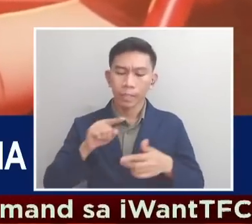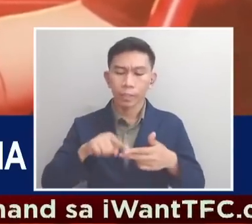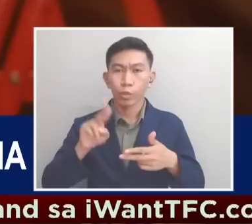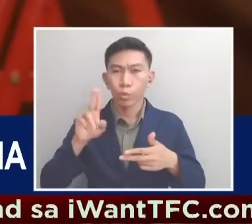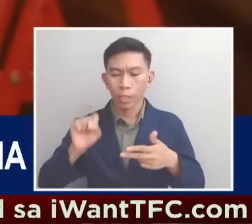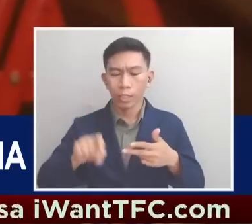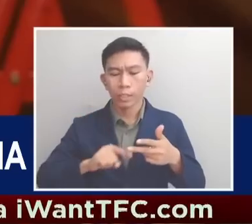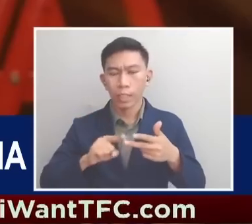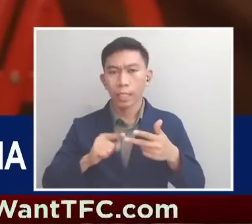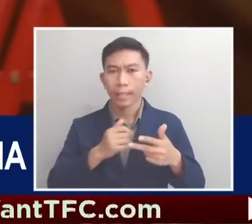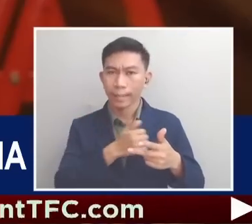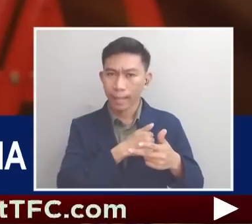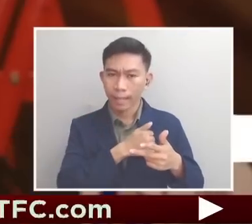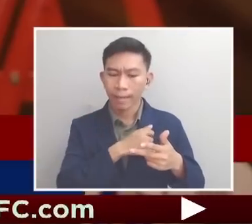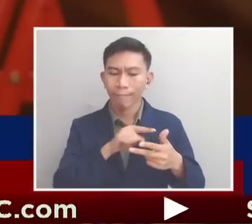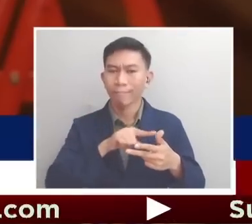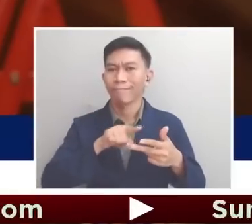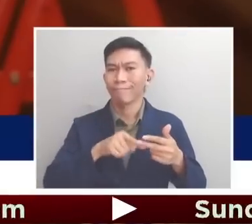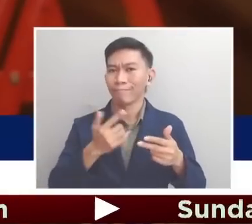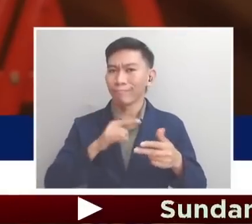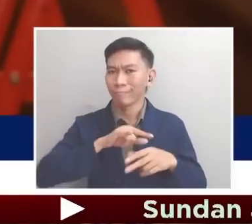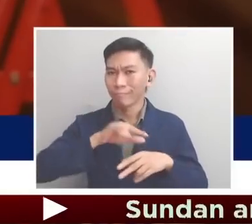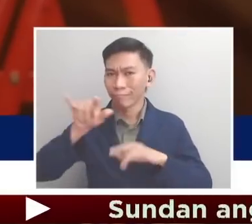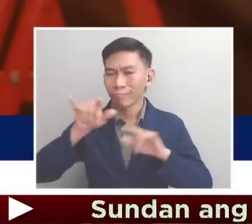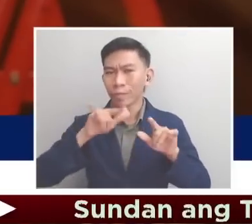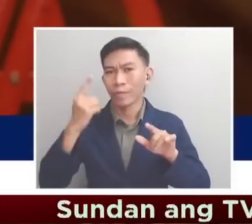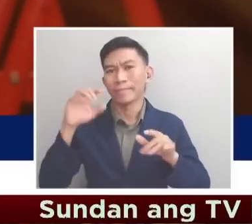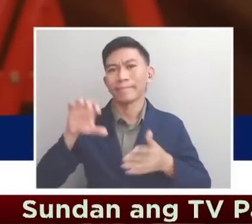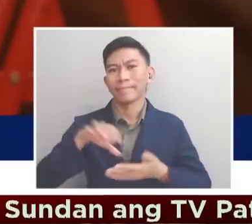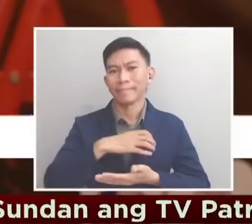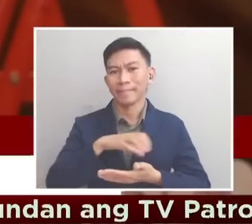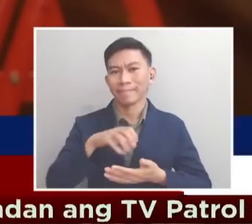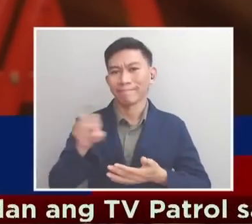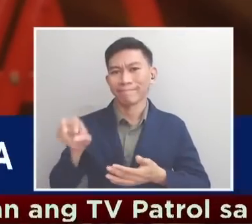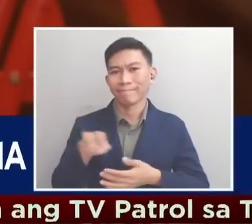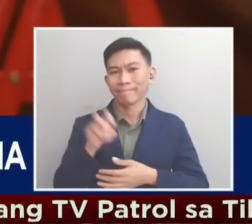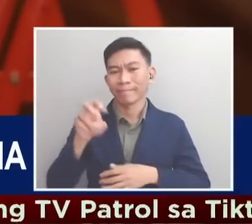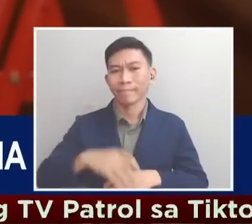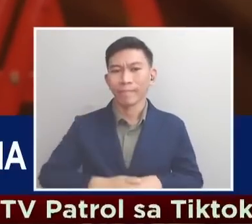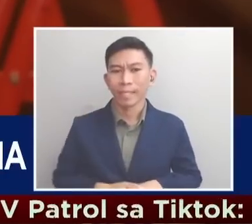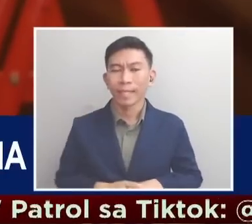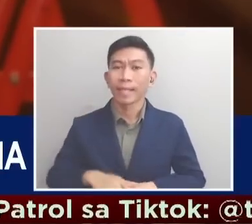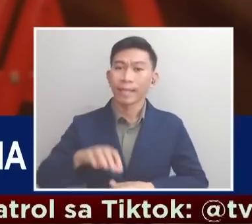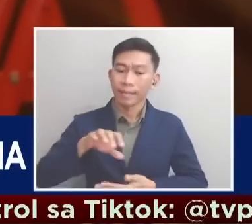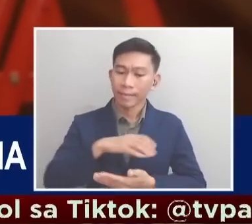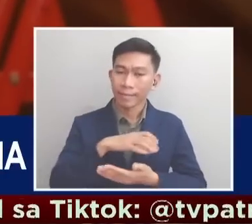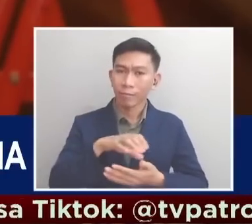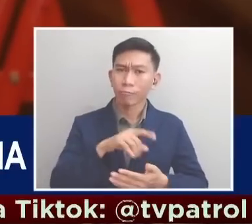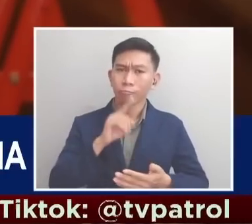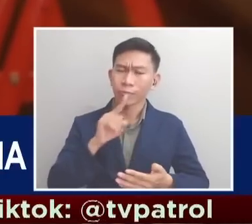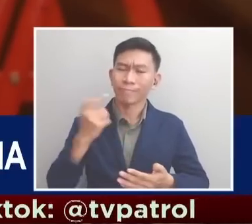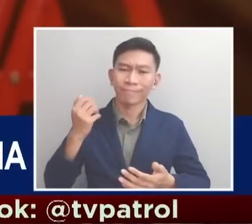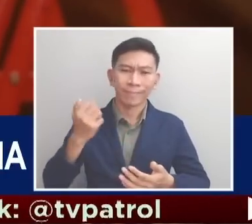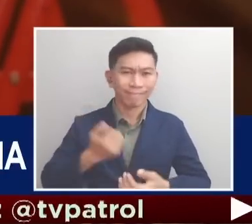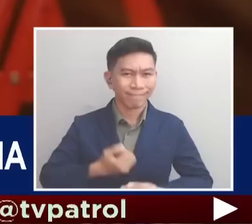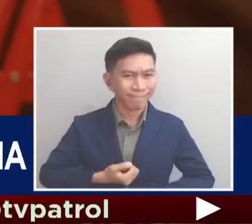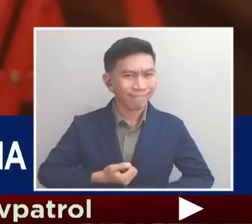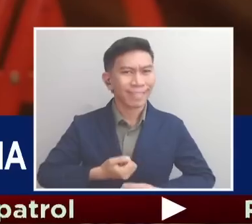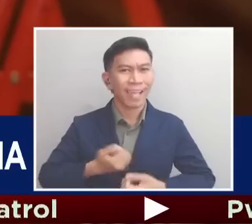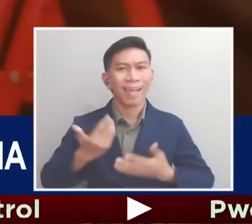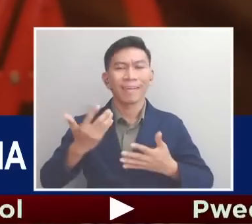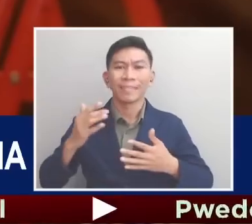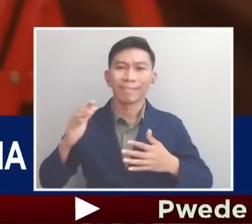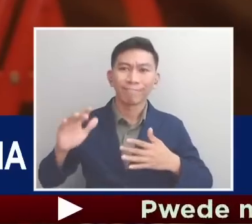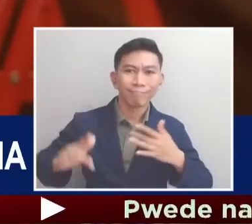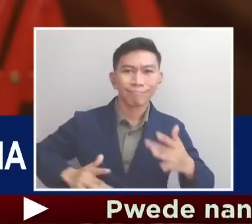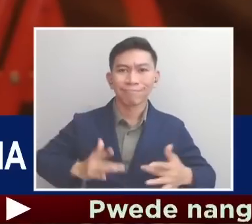tour. Ito yung concert na kumbaga ibibigay ko buo. That's why it's called All Out. At ang pakiramdam ko ay sobrang happy ako.